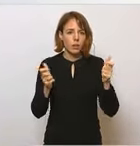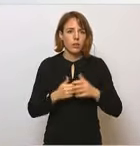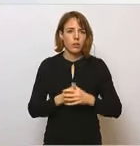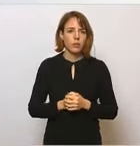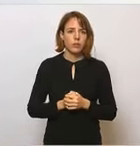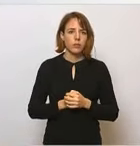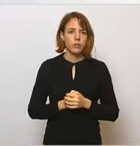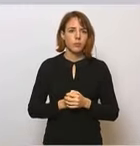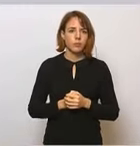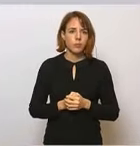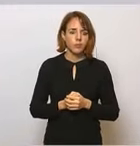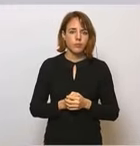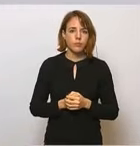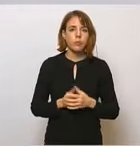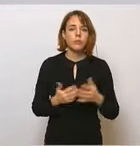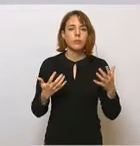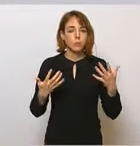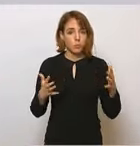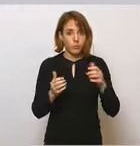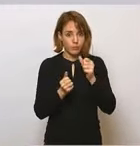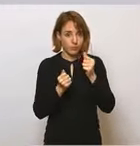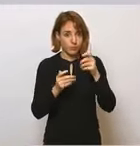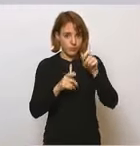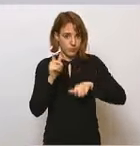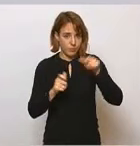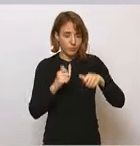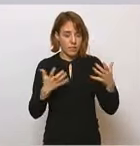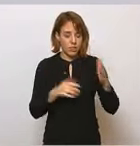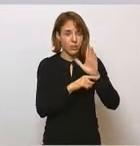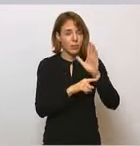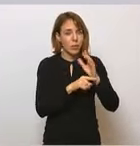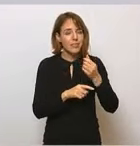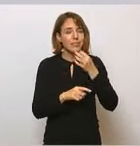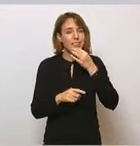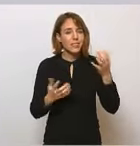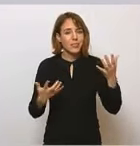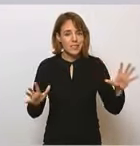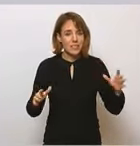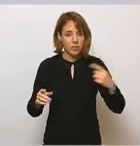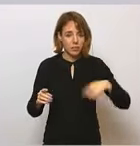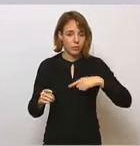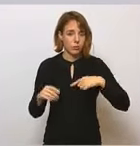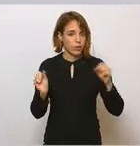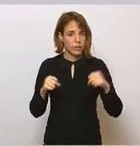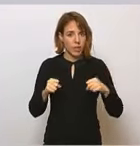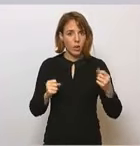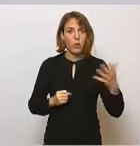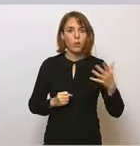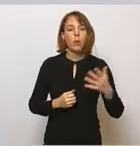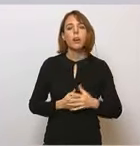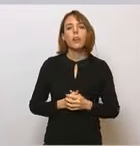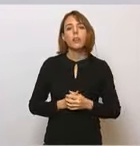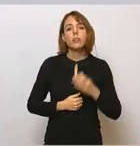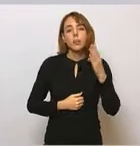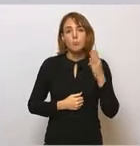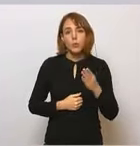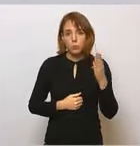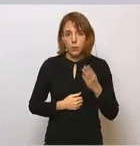et, comme d'autres panélistes l'ont dit plus tôt, nous pouvons nous mettre d'accord sur le fait que nous avons besoin